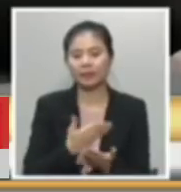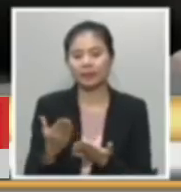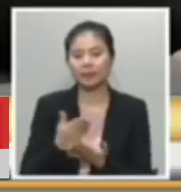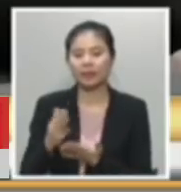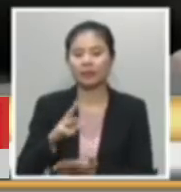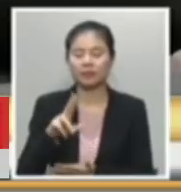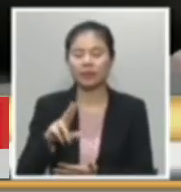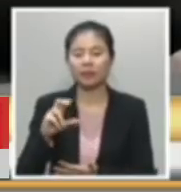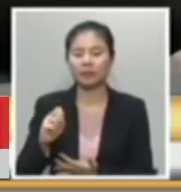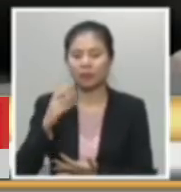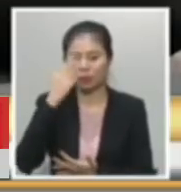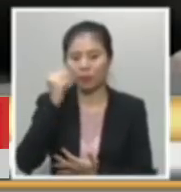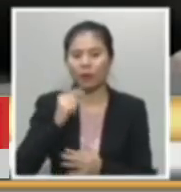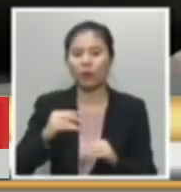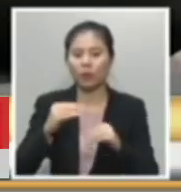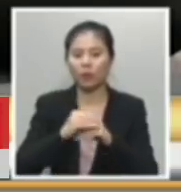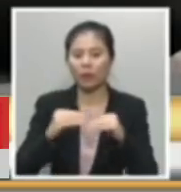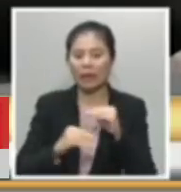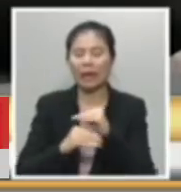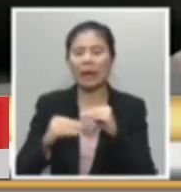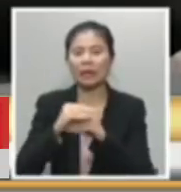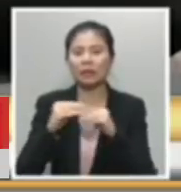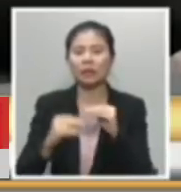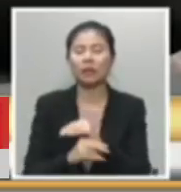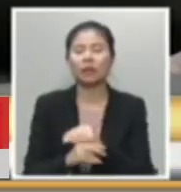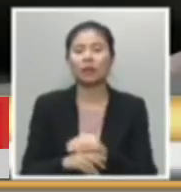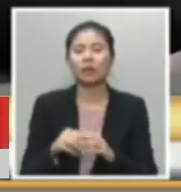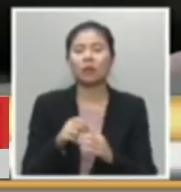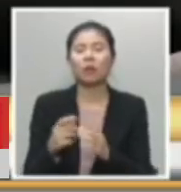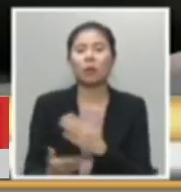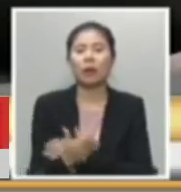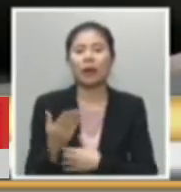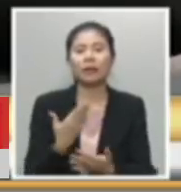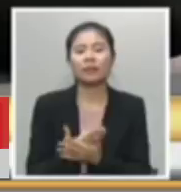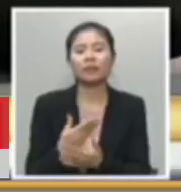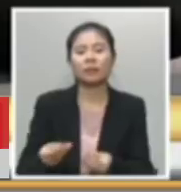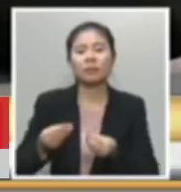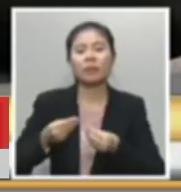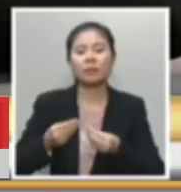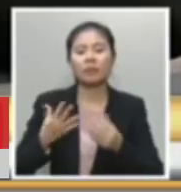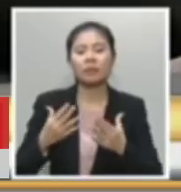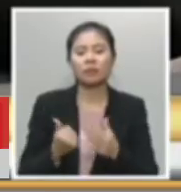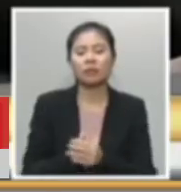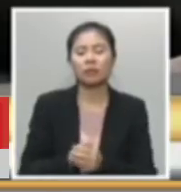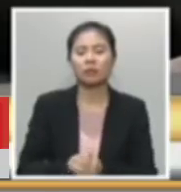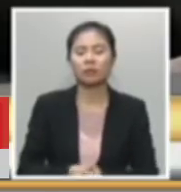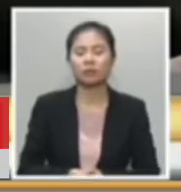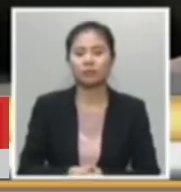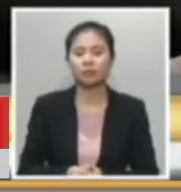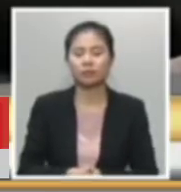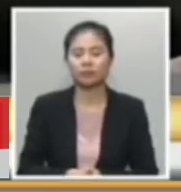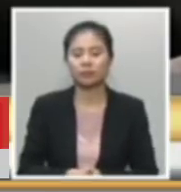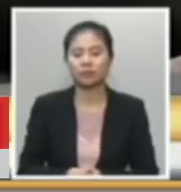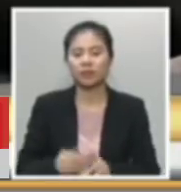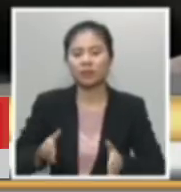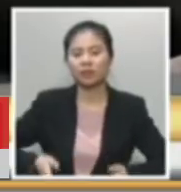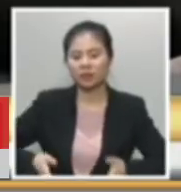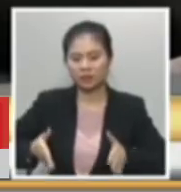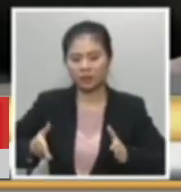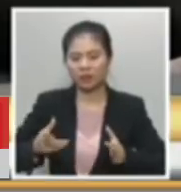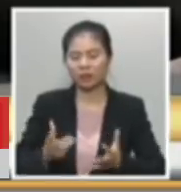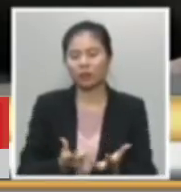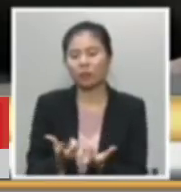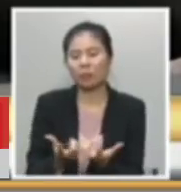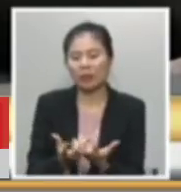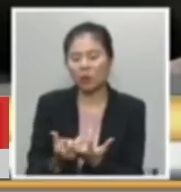การที่ทำไปไม่มีโอกาสได้รับงบประมาณเนี่ยติดปัญหาพื้นที่ป่าถนนเป็นดินโคลนก็เป็นดินโ